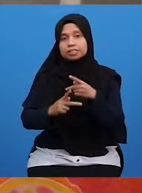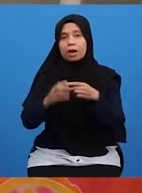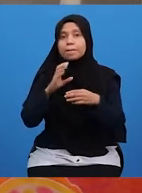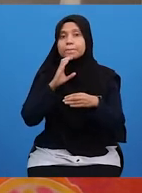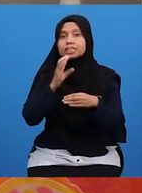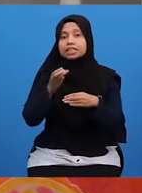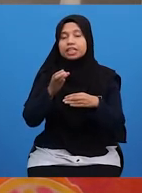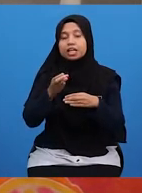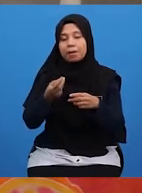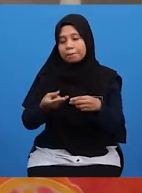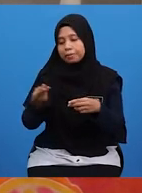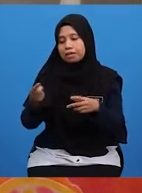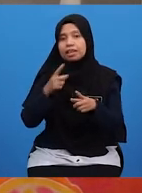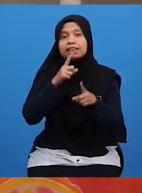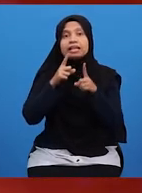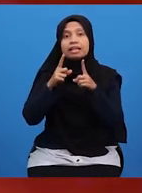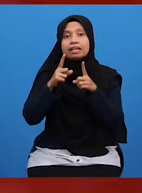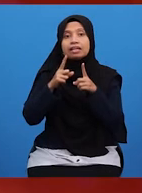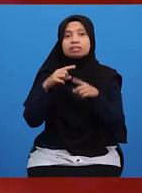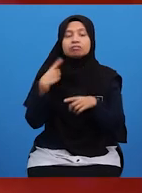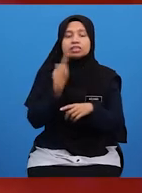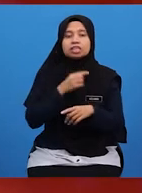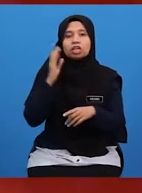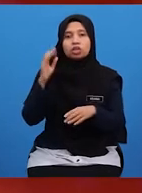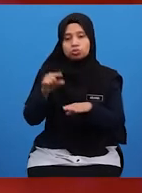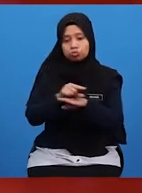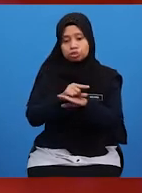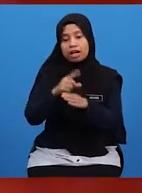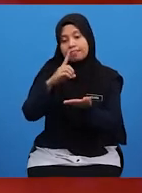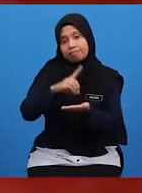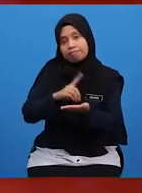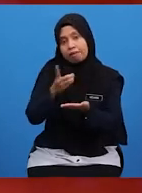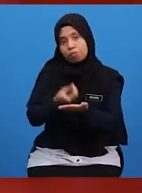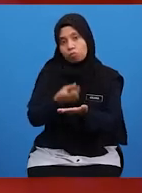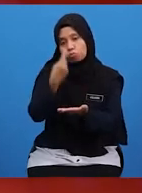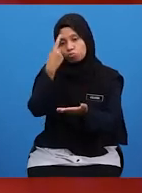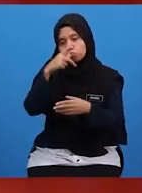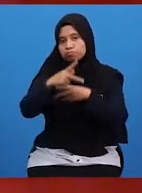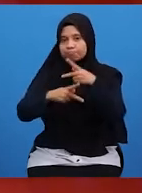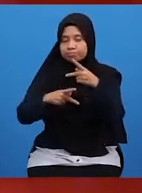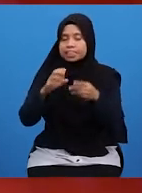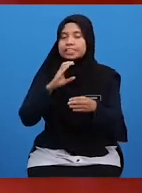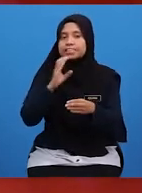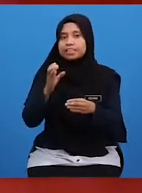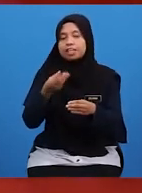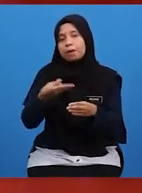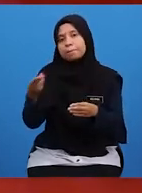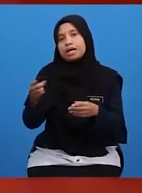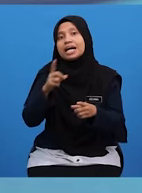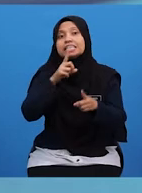mencairkan bahan lilin. Kita akan menggunakan set dapur bagi proses mencairkan bahan